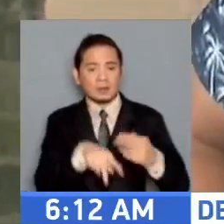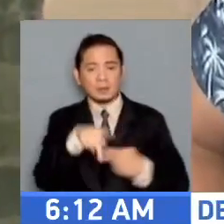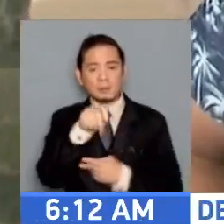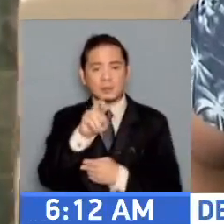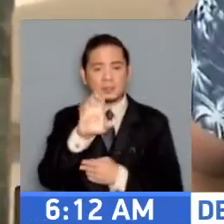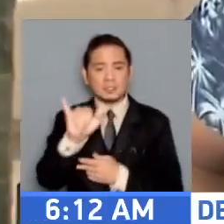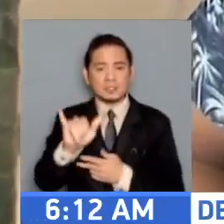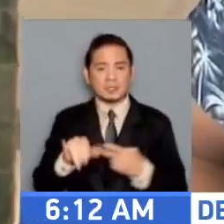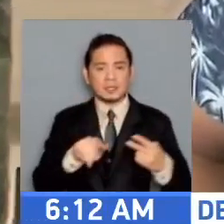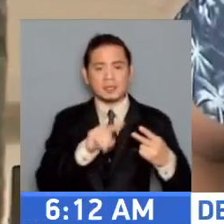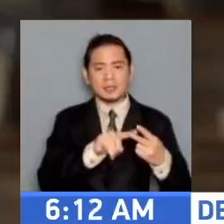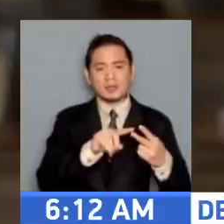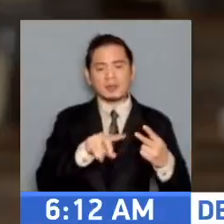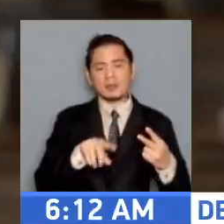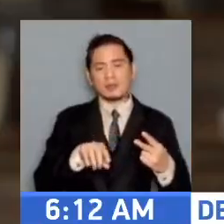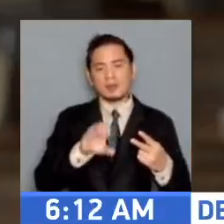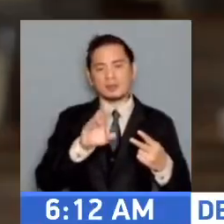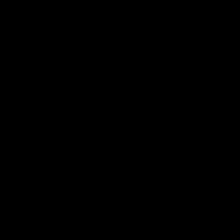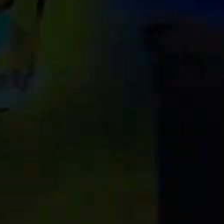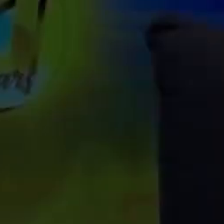Cristito Villamor Palanya.